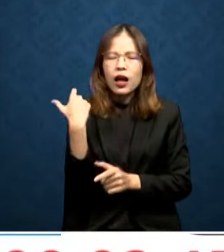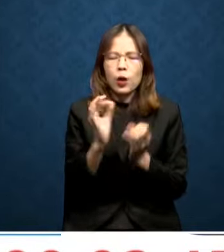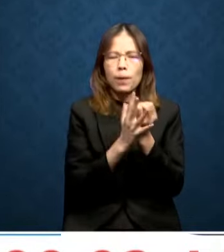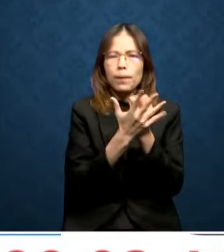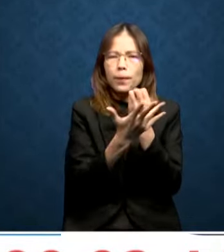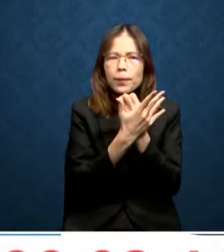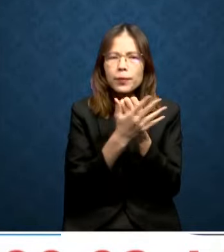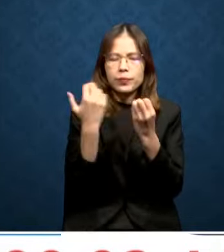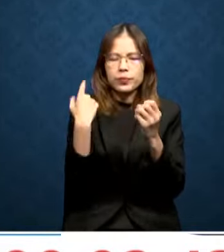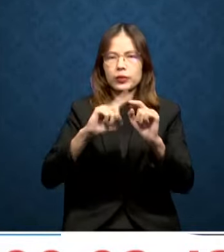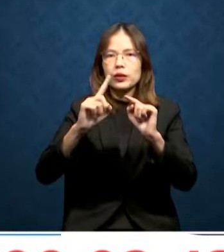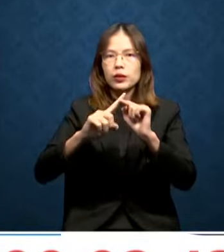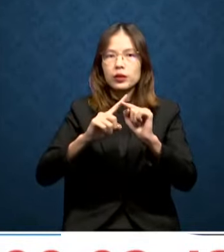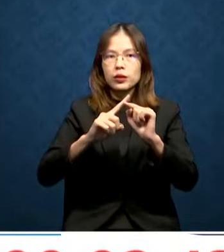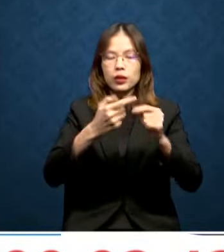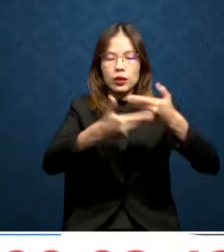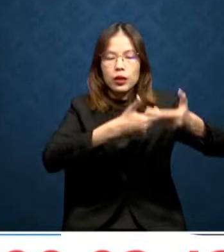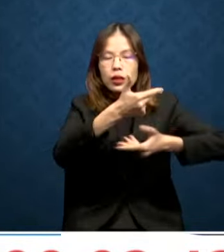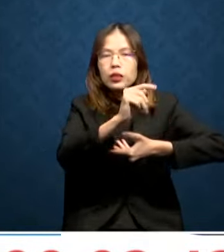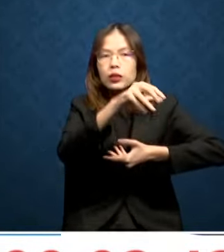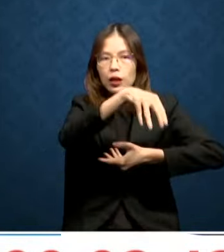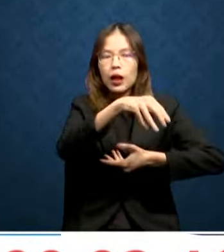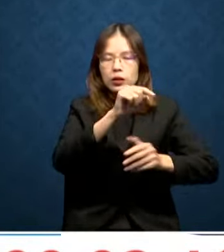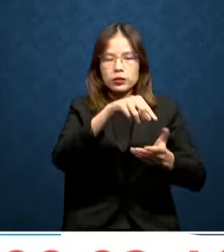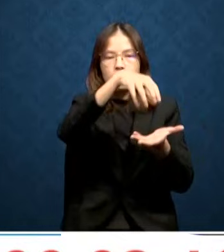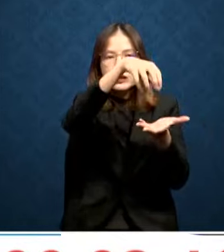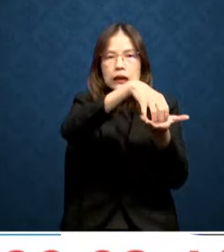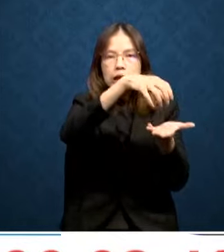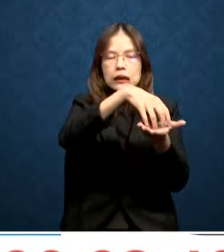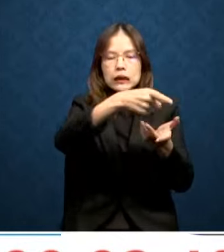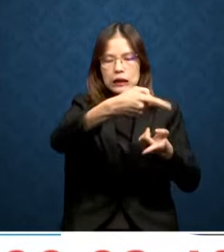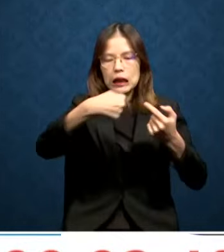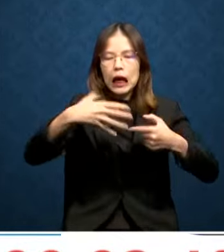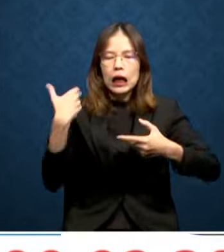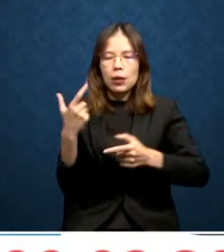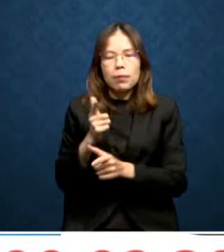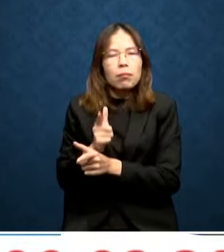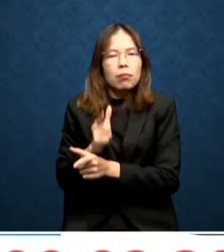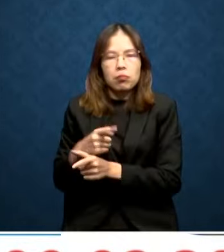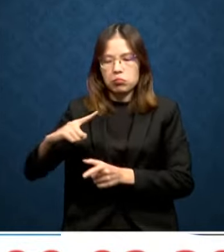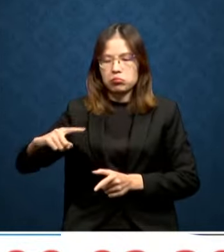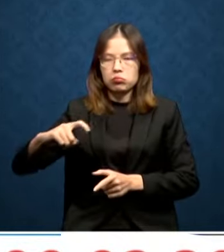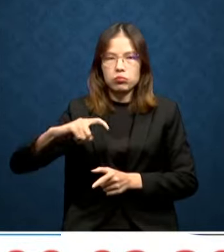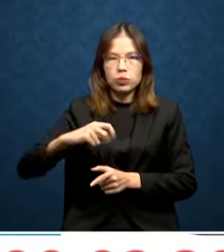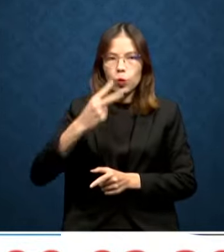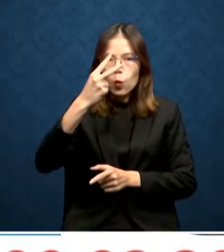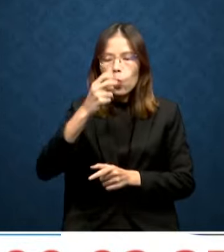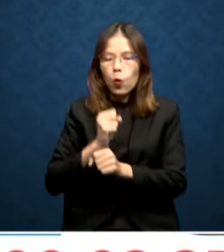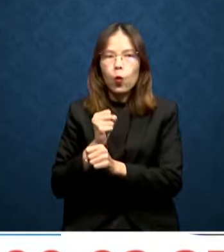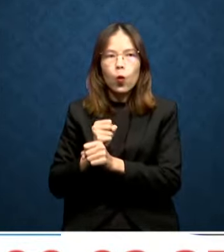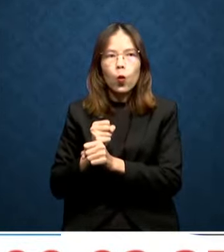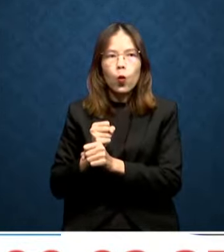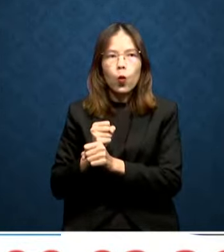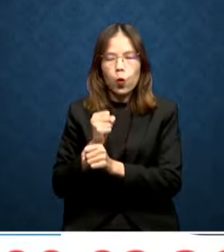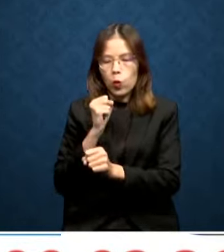เศษผักผลไม้จากตลาดในเมืองนะคะมาเลี้ยงไส้เดือนทำให้ไส้เดือนเนี่ยสามารถผลิตปุ๋ย